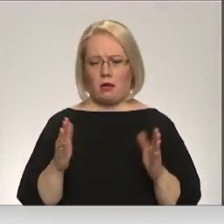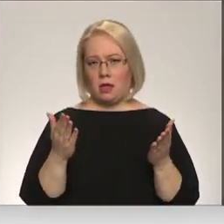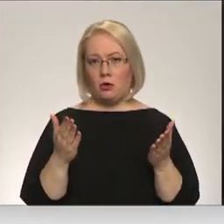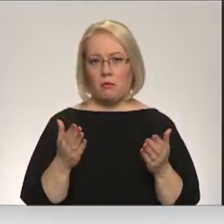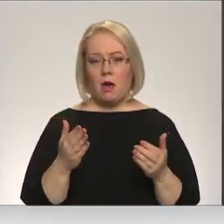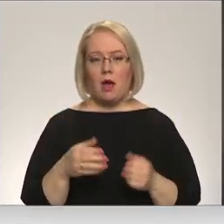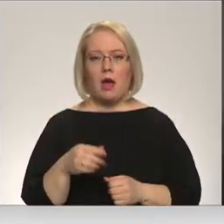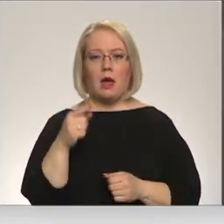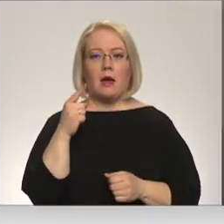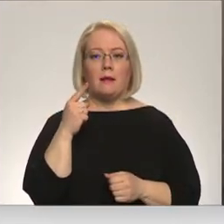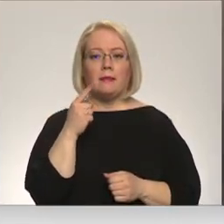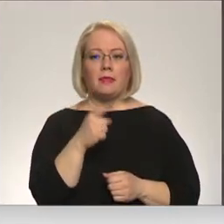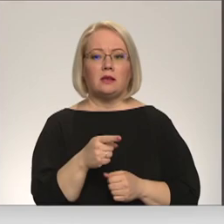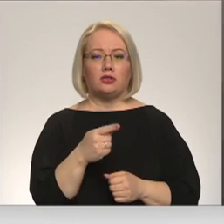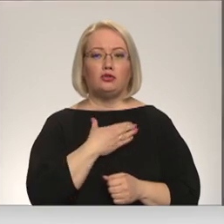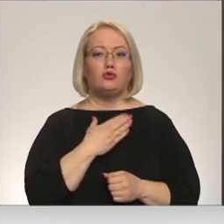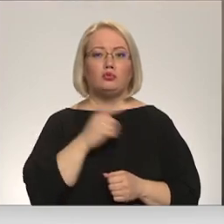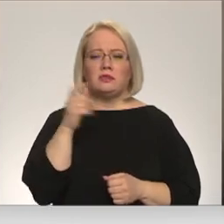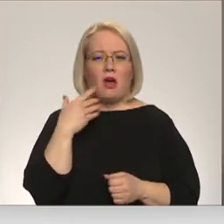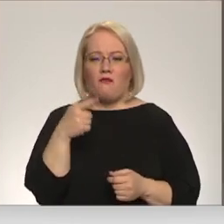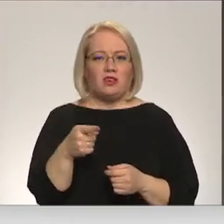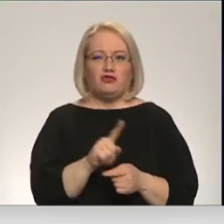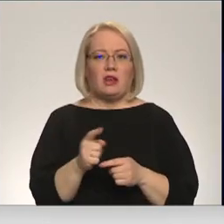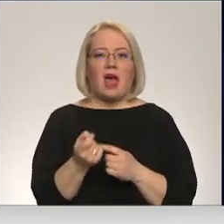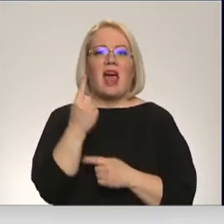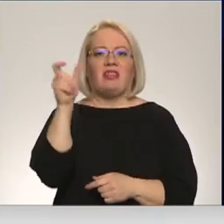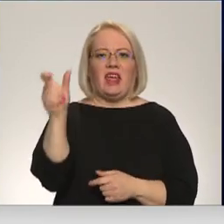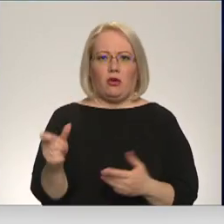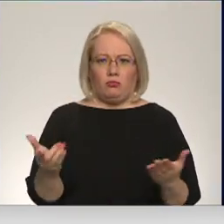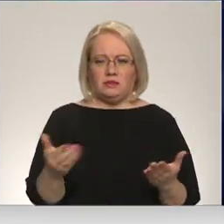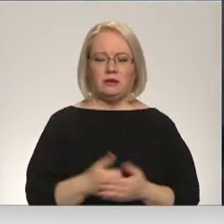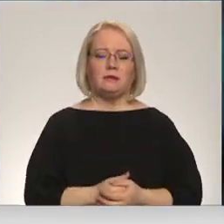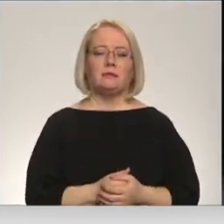Tam suns viņš arī nav, viņš ir radījums.